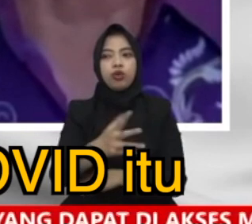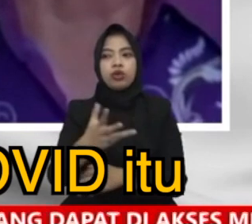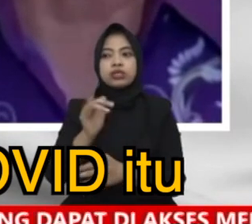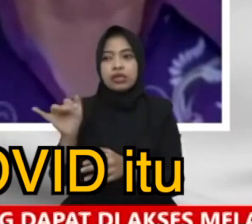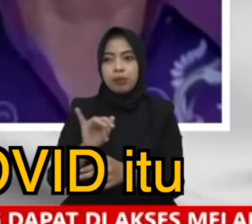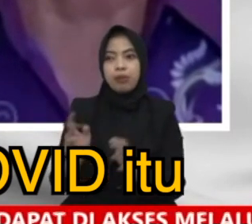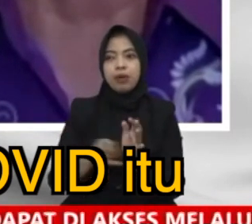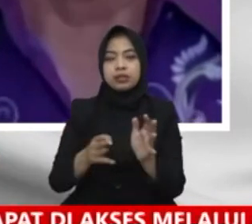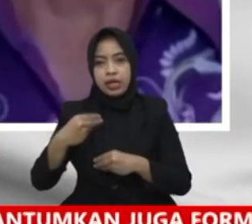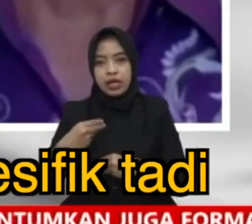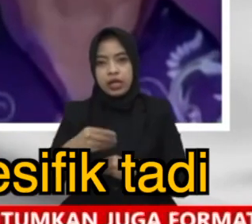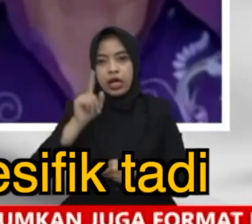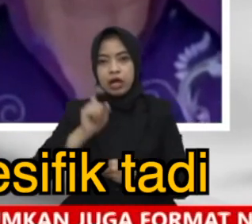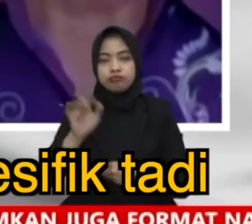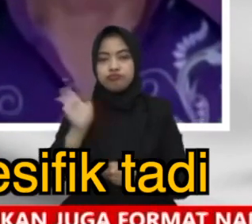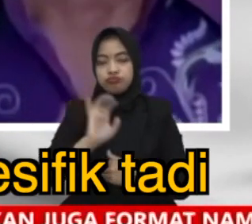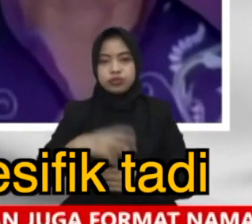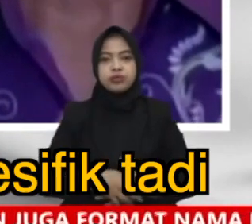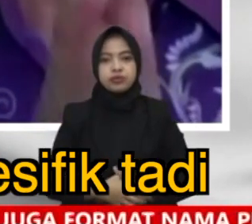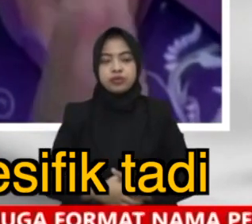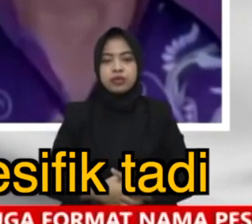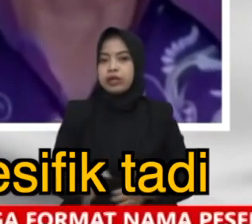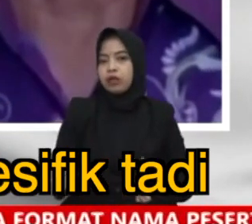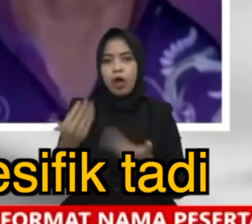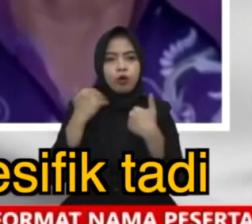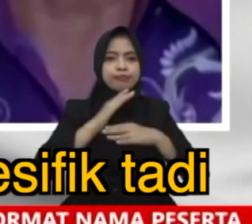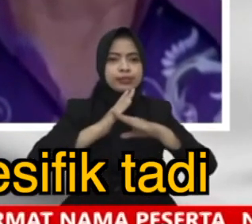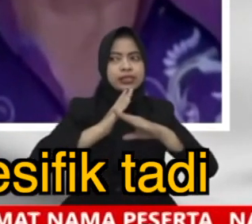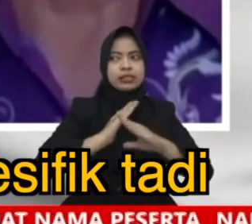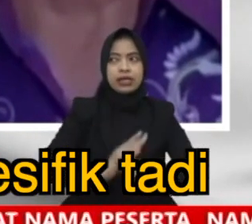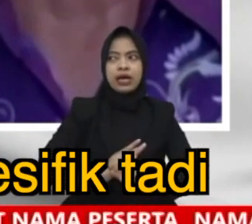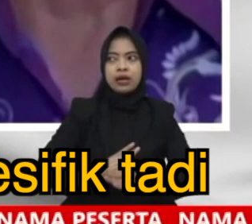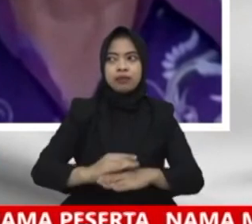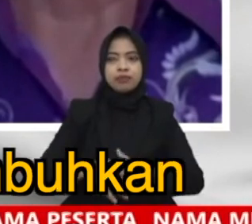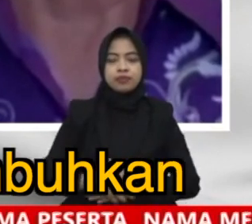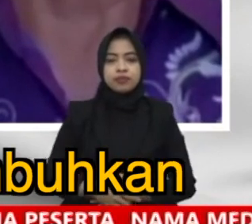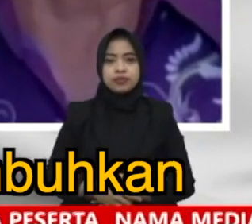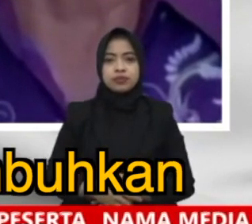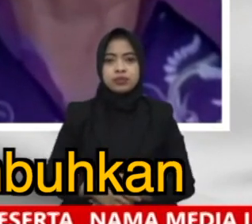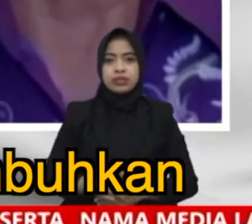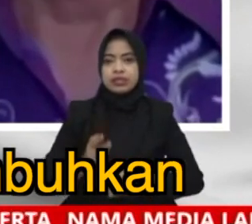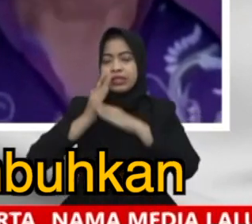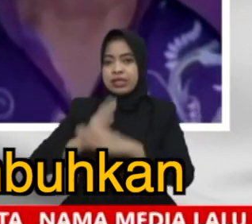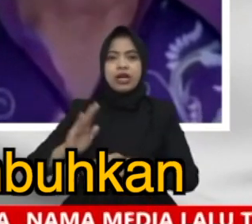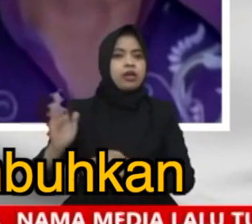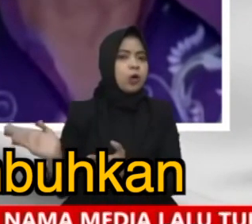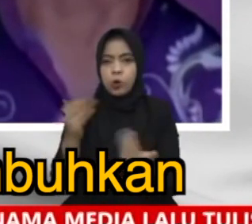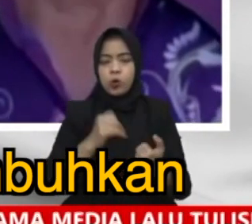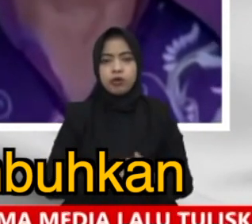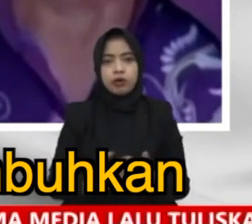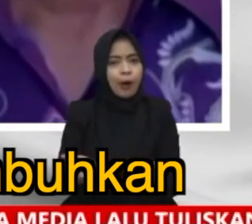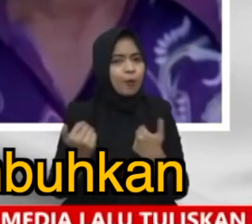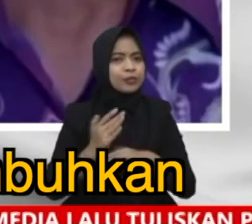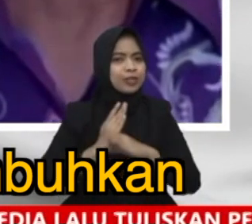persoalan yang berat dengan COVID itu. Intinya adalah ayo kita cegah gitu ya dengan perilaku spesifik tadi. Yang pertama adalah bagi